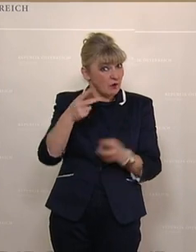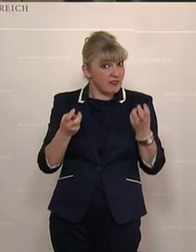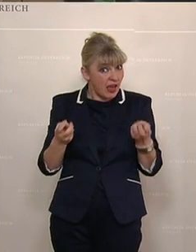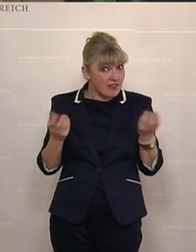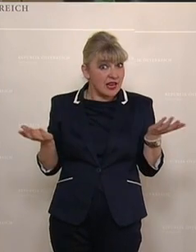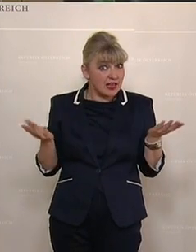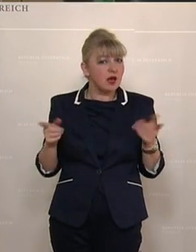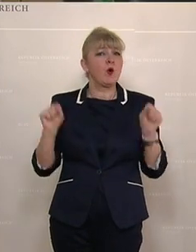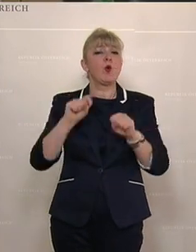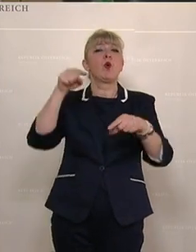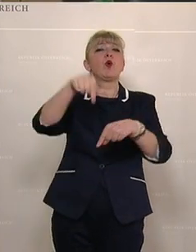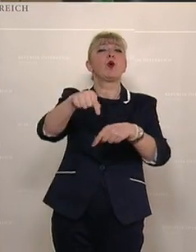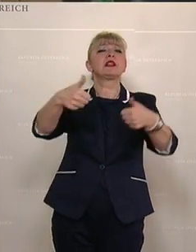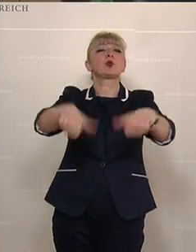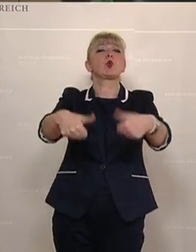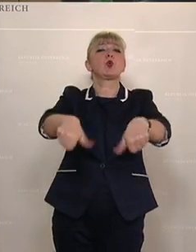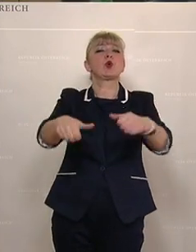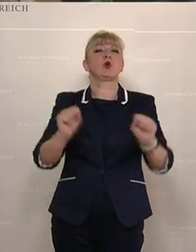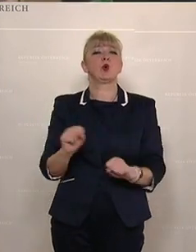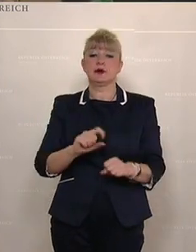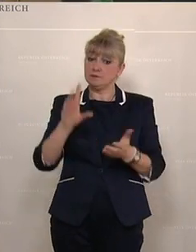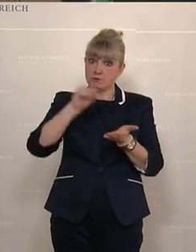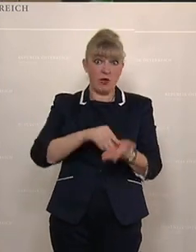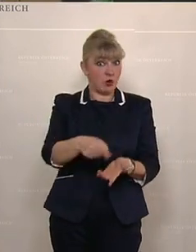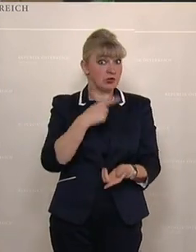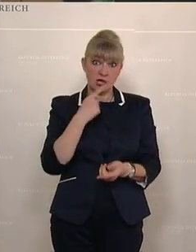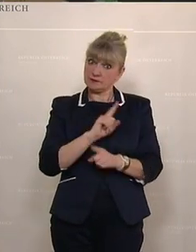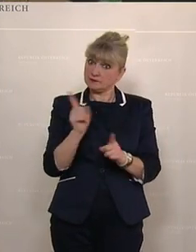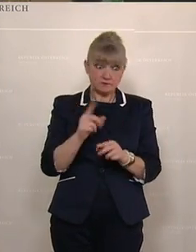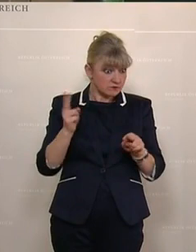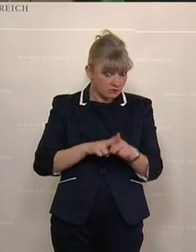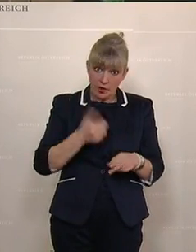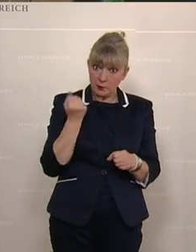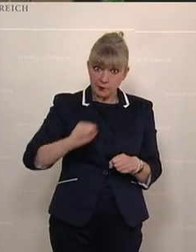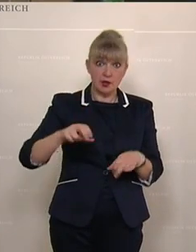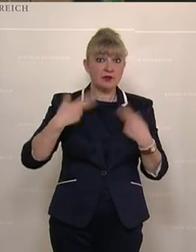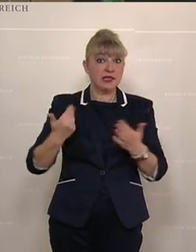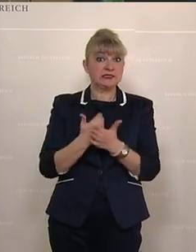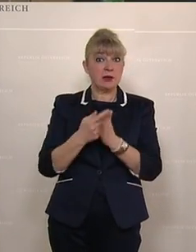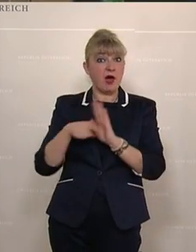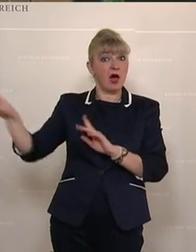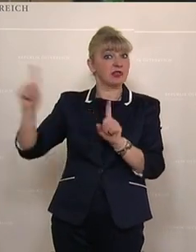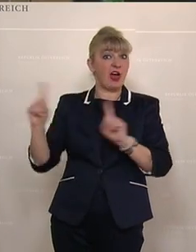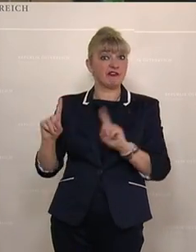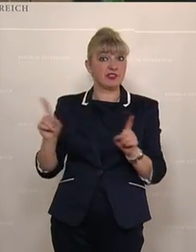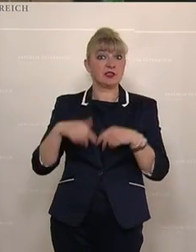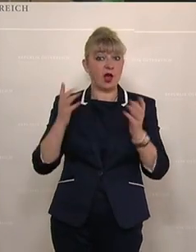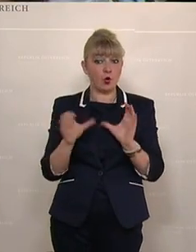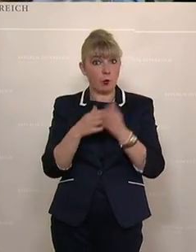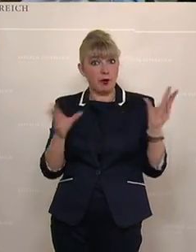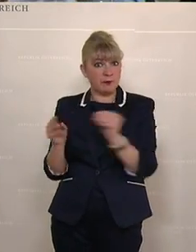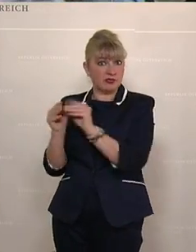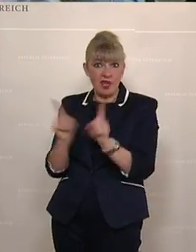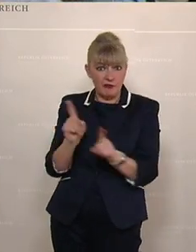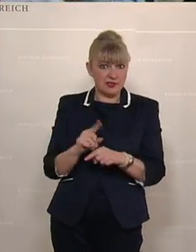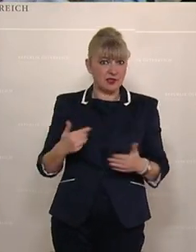ist enormer Druck. Es wird den Bewohnern gesagt, du darfst sonst nicht mehr aus dem Zimmer raus, du darfst nicht in die Gruppe rein. Das Personal, ich